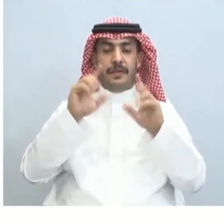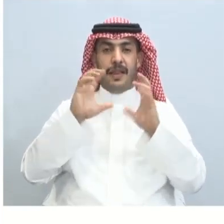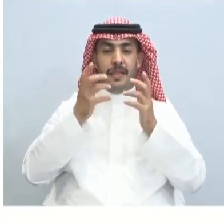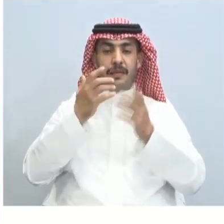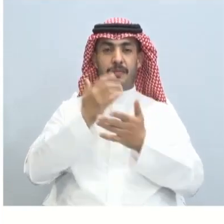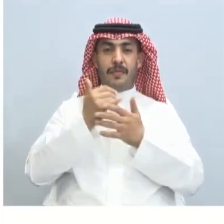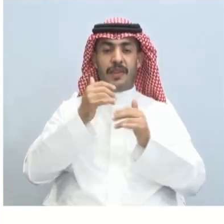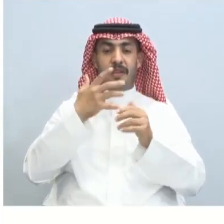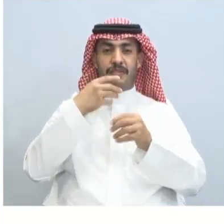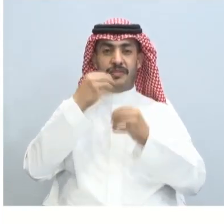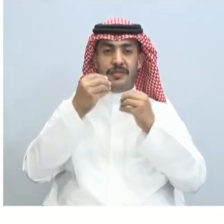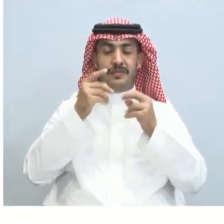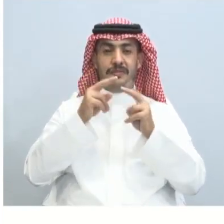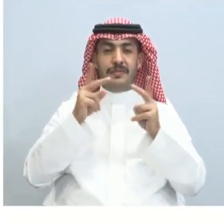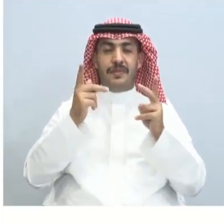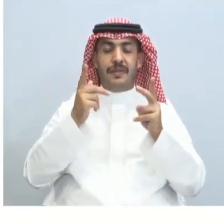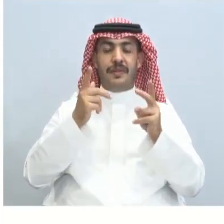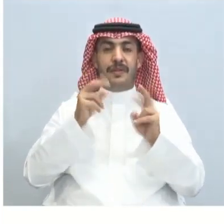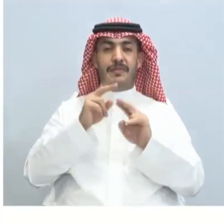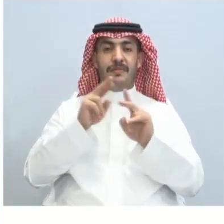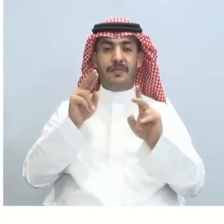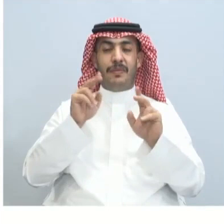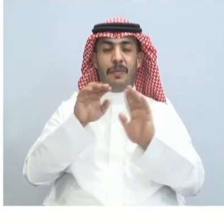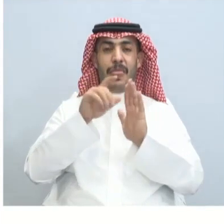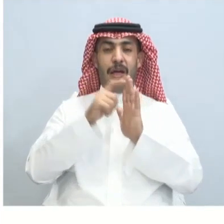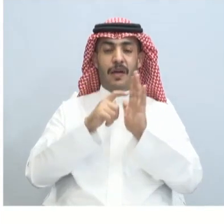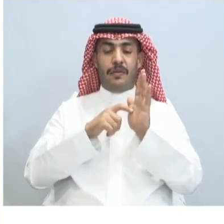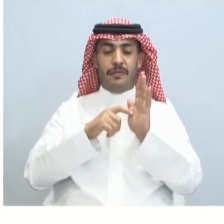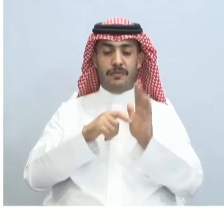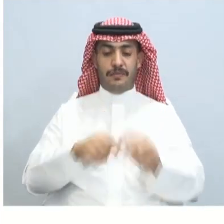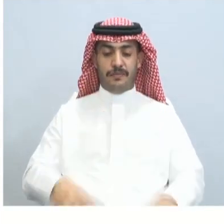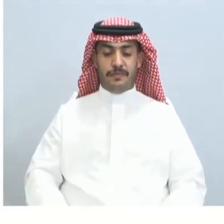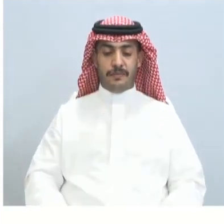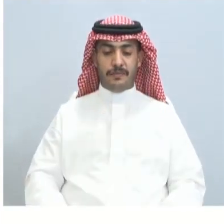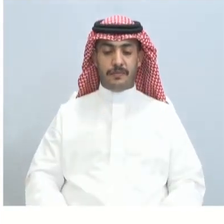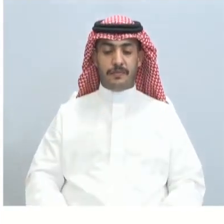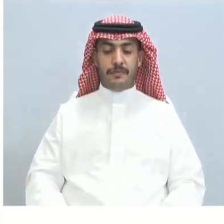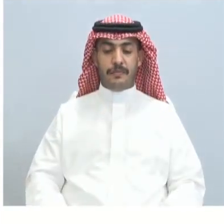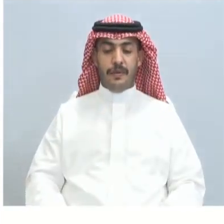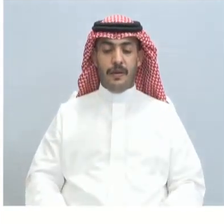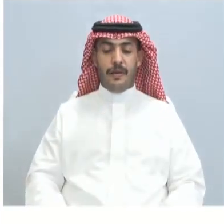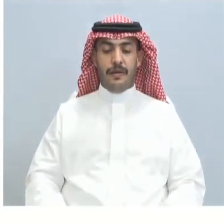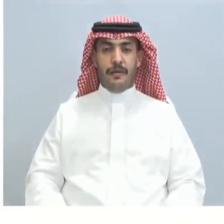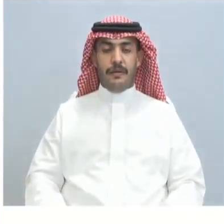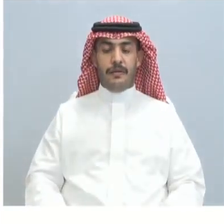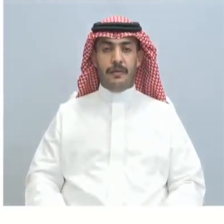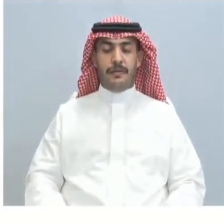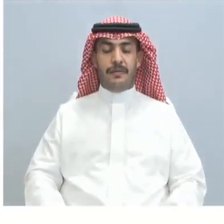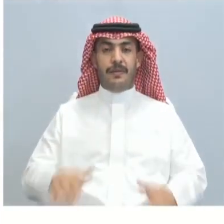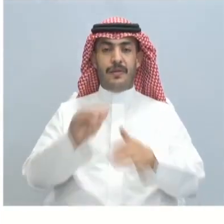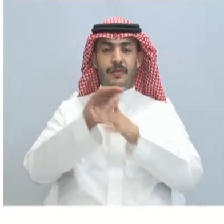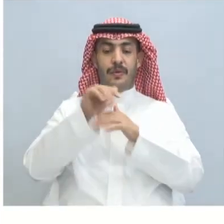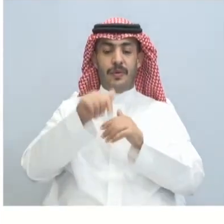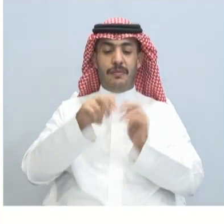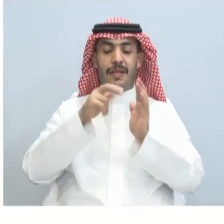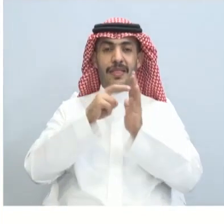من حيث الشكل صحيح من حيث اللغه صحيح من حيث القوانين ذكرنا ذلك وبعد ذلك سنتحدث في درس اليوم